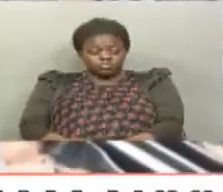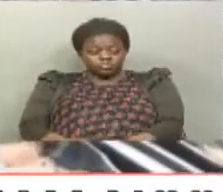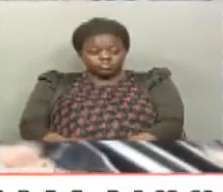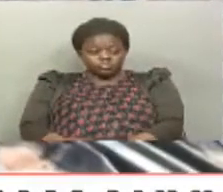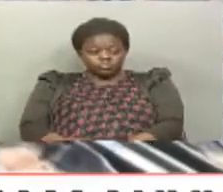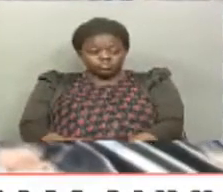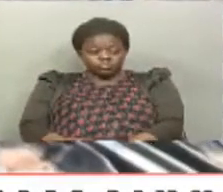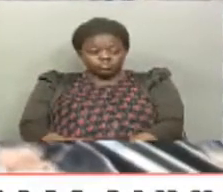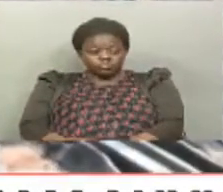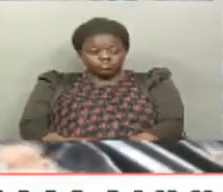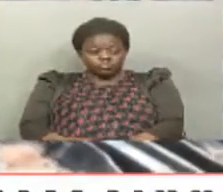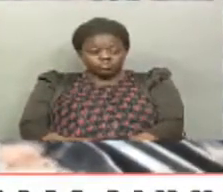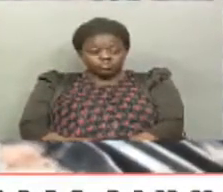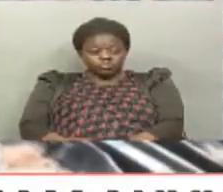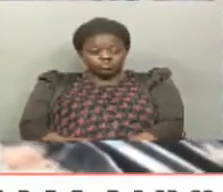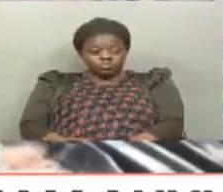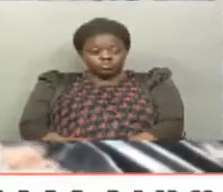TV.